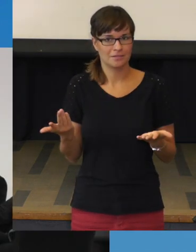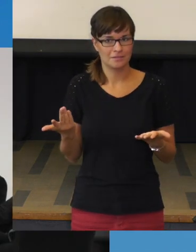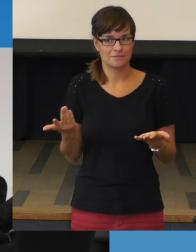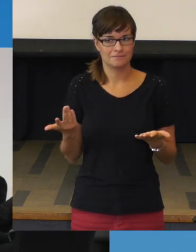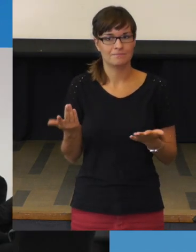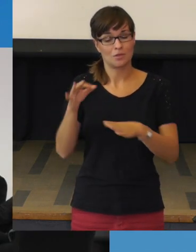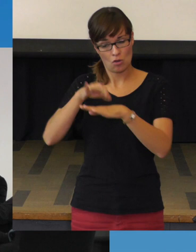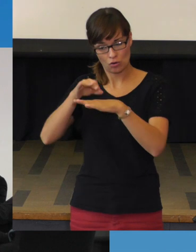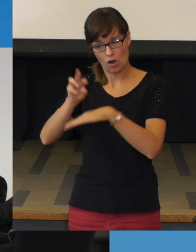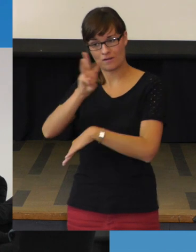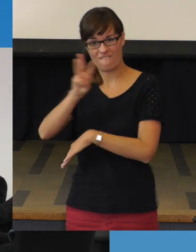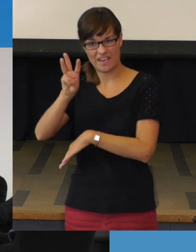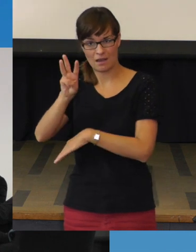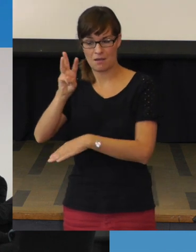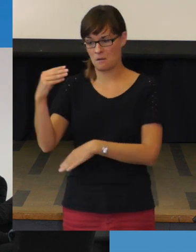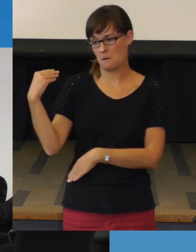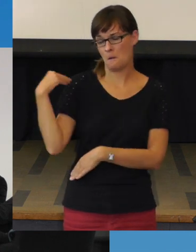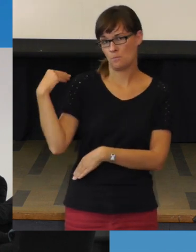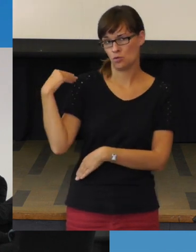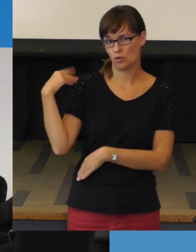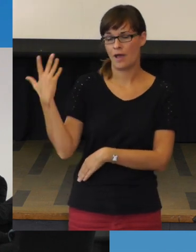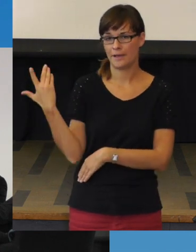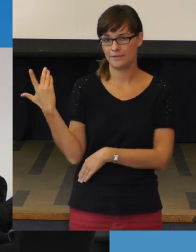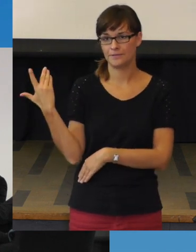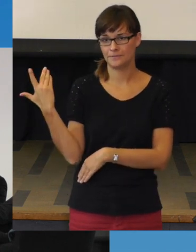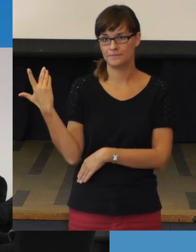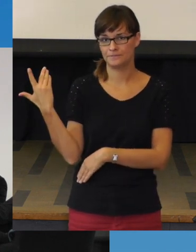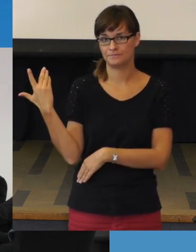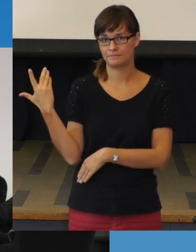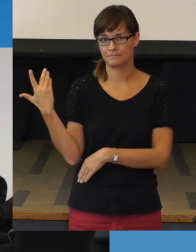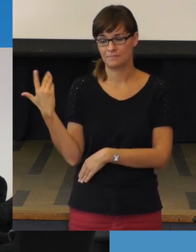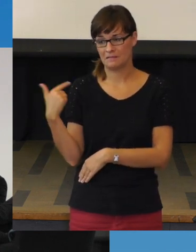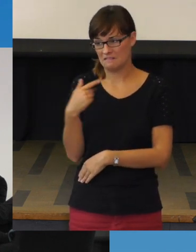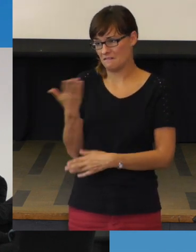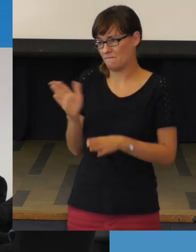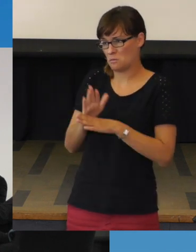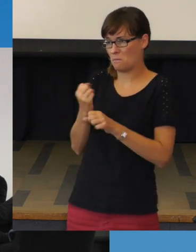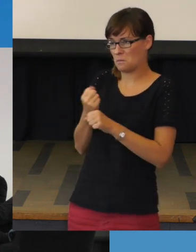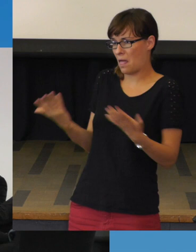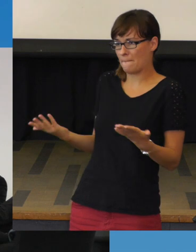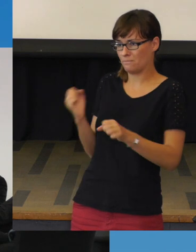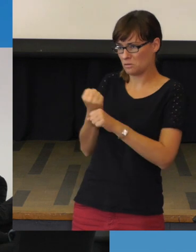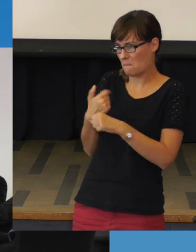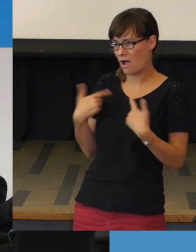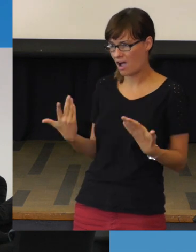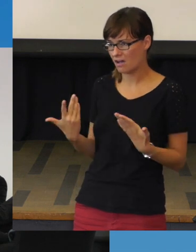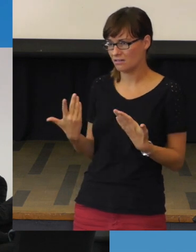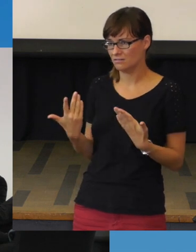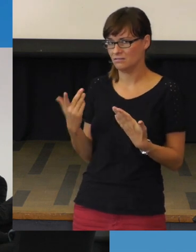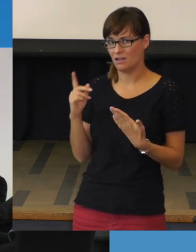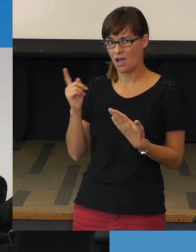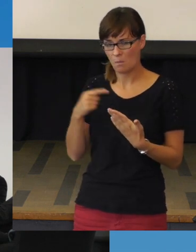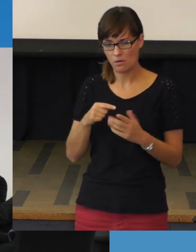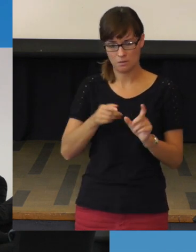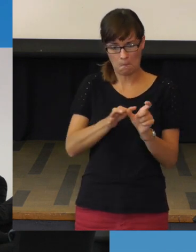hat mir Herr Dr. Wicke dann gesagt, wie ich gesagt habe, was bleibt mir übrig? Muss ich jetzt auf dem